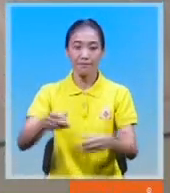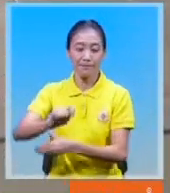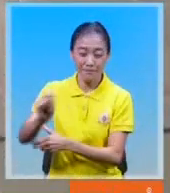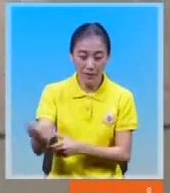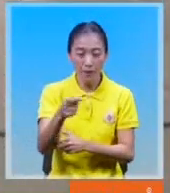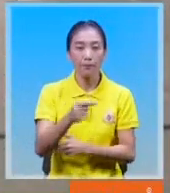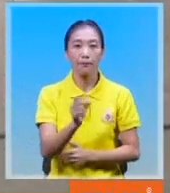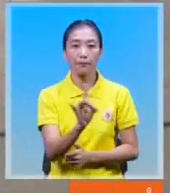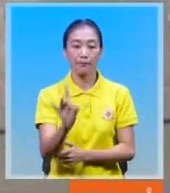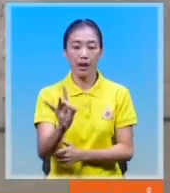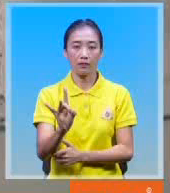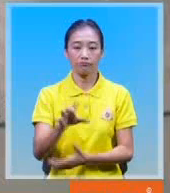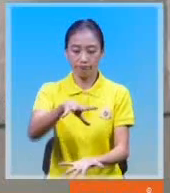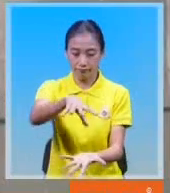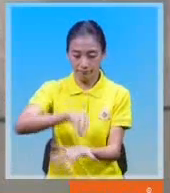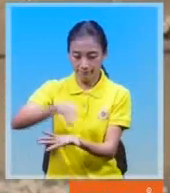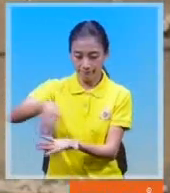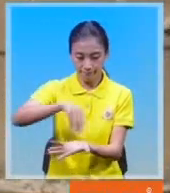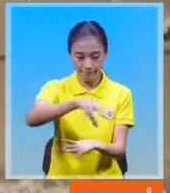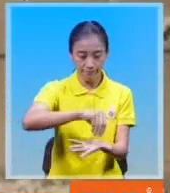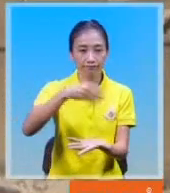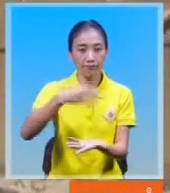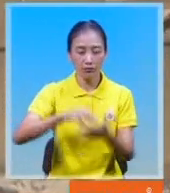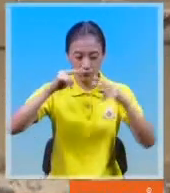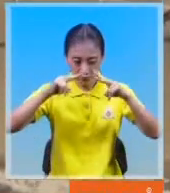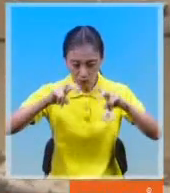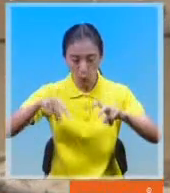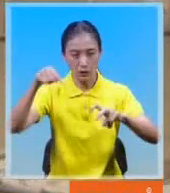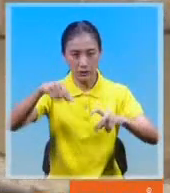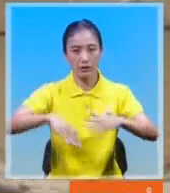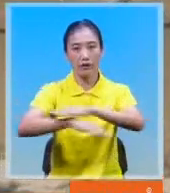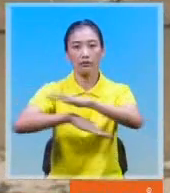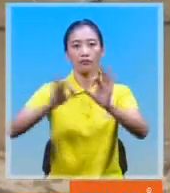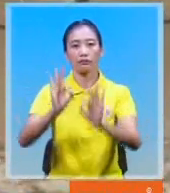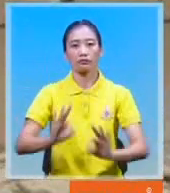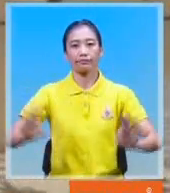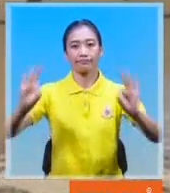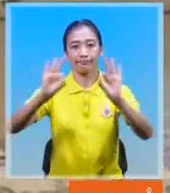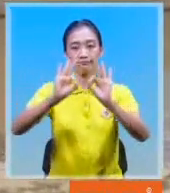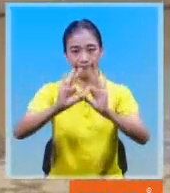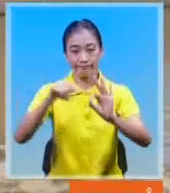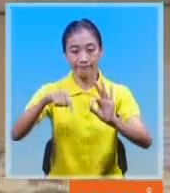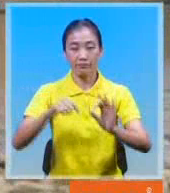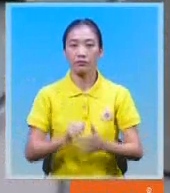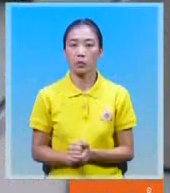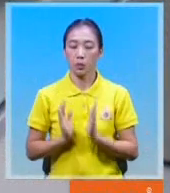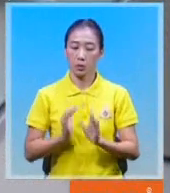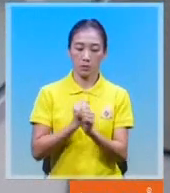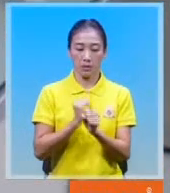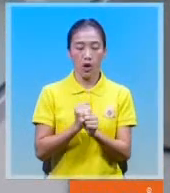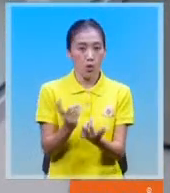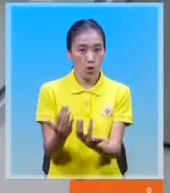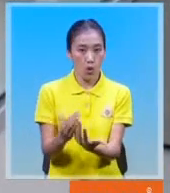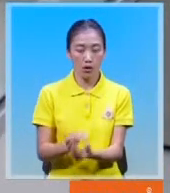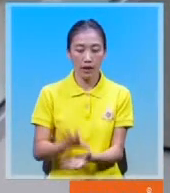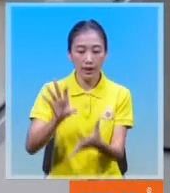งพนักงานสอบสวนนำมาประกอบสำนวนน่าจะเป็นหลักฐานชิ้นสำคัญในคดีนี้คาดว่าเจ้าหน้าที่จะรอผลทางนิติเวช